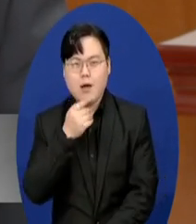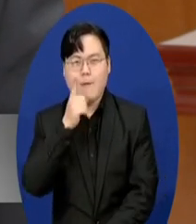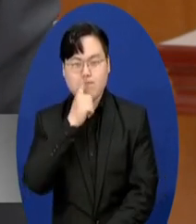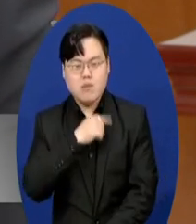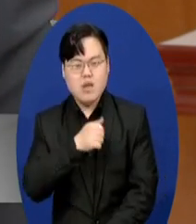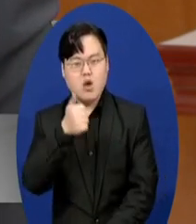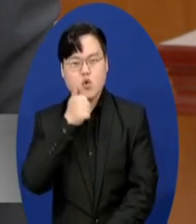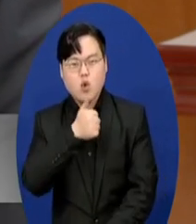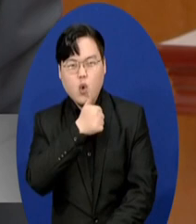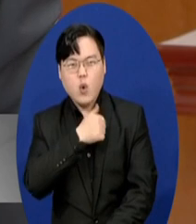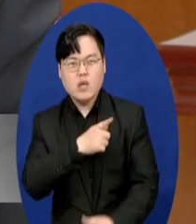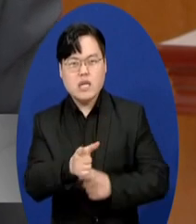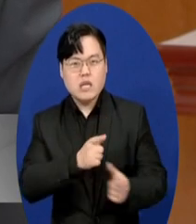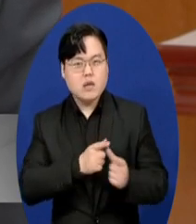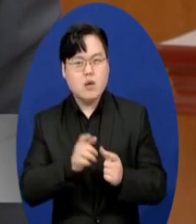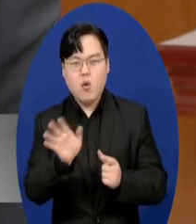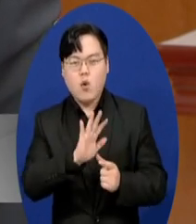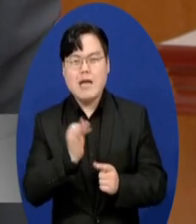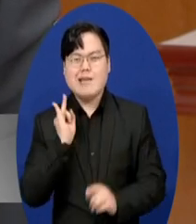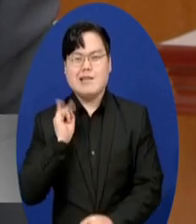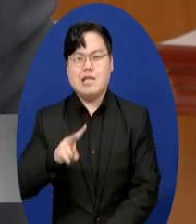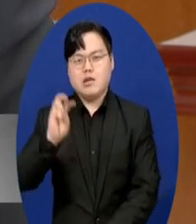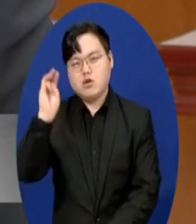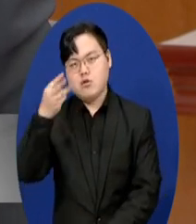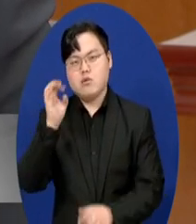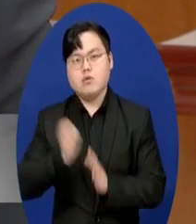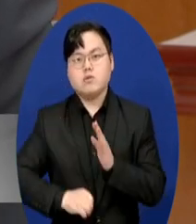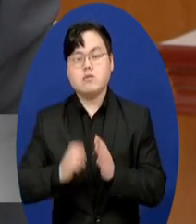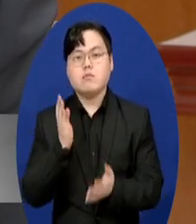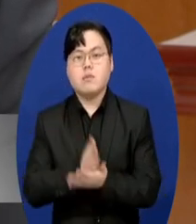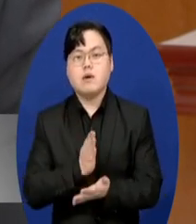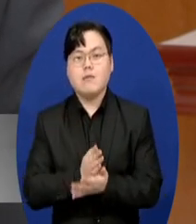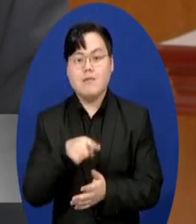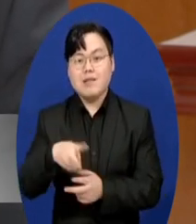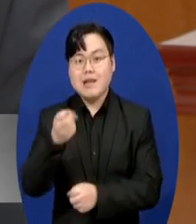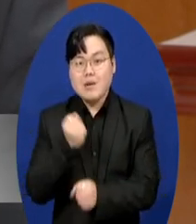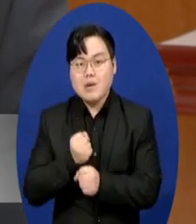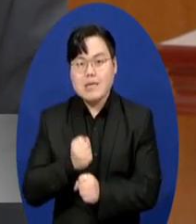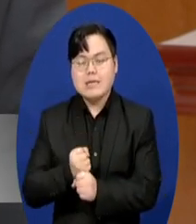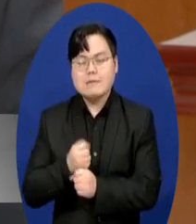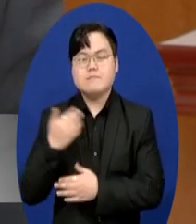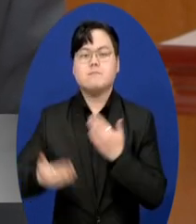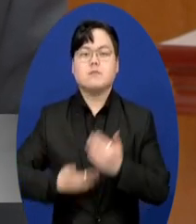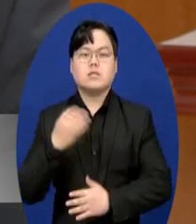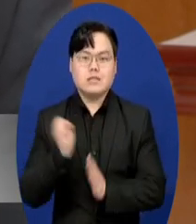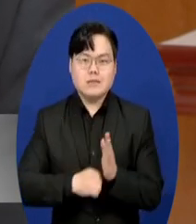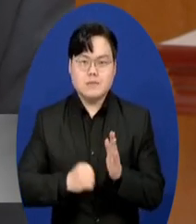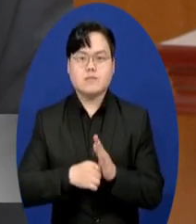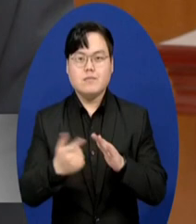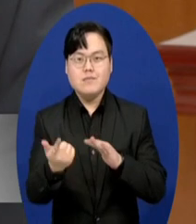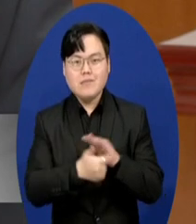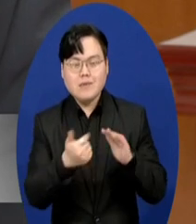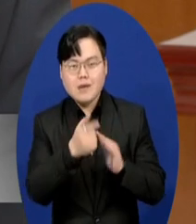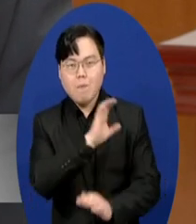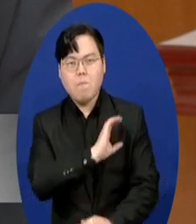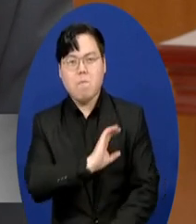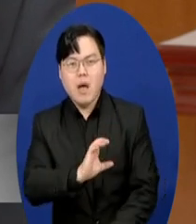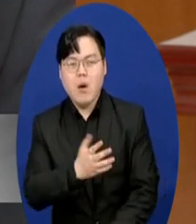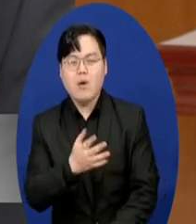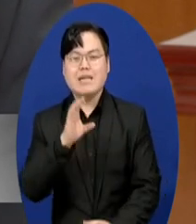засгийг ил болгох, сүдрийн эдийн засгийг наранд гаргах гэж хэлж байгаа. Ийм ажлууд бол тогтмол хийгдэж байгаа ёстой. Ялангуяа татврын